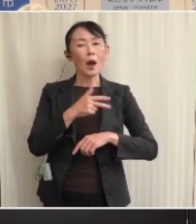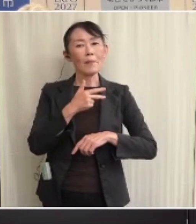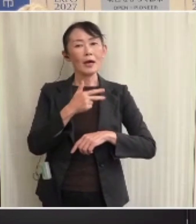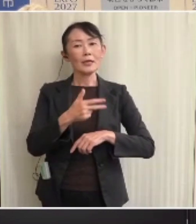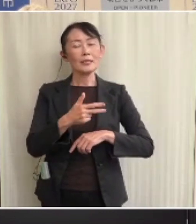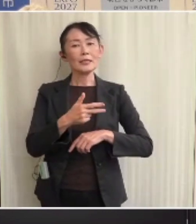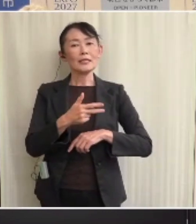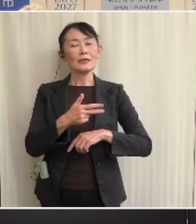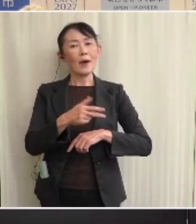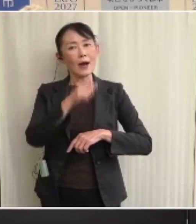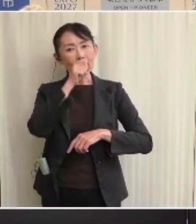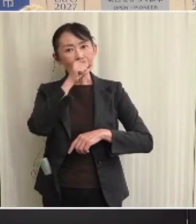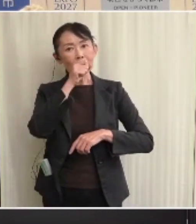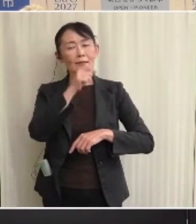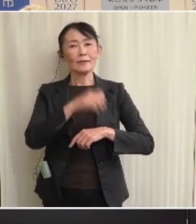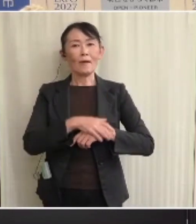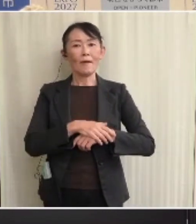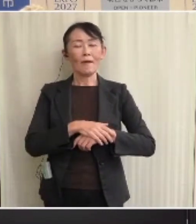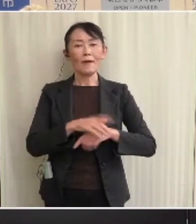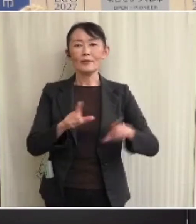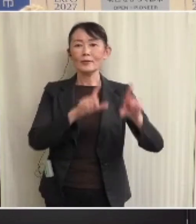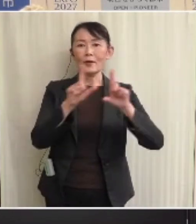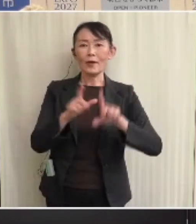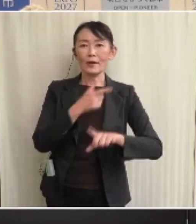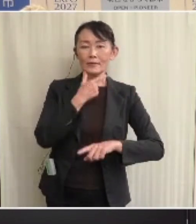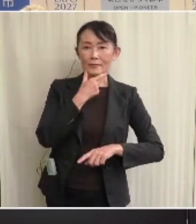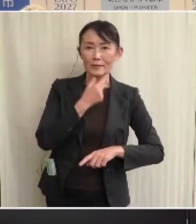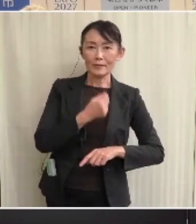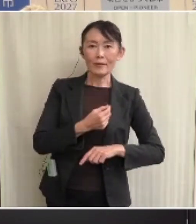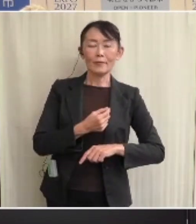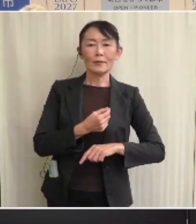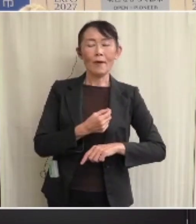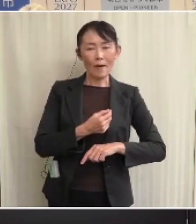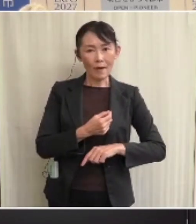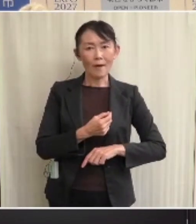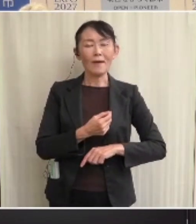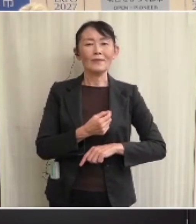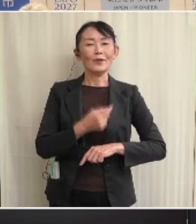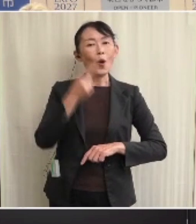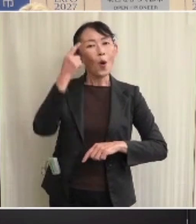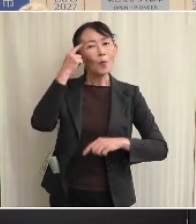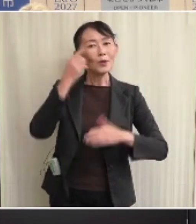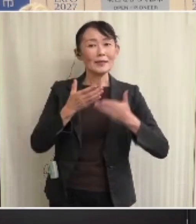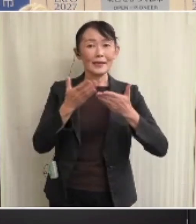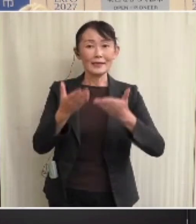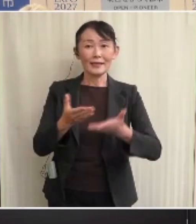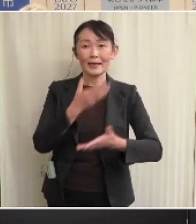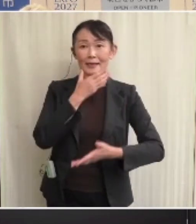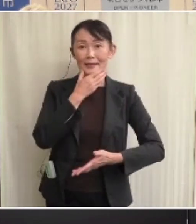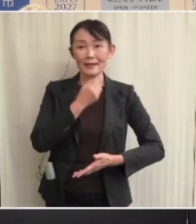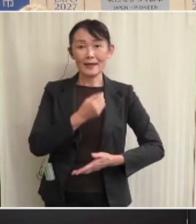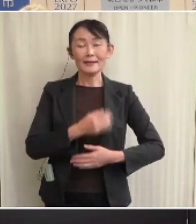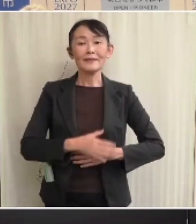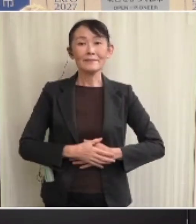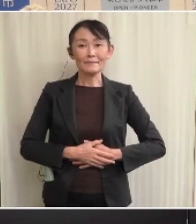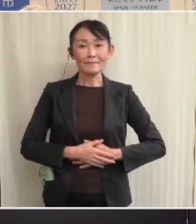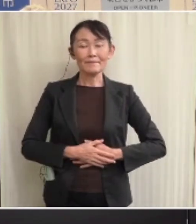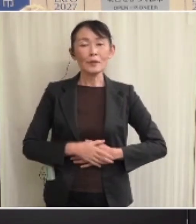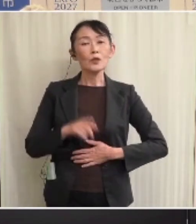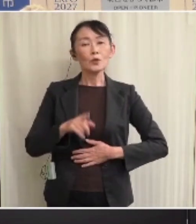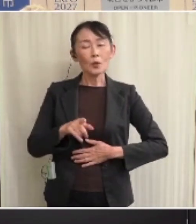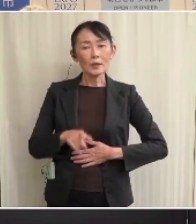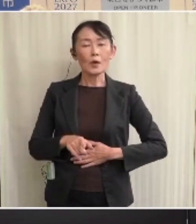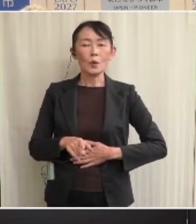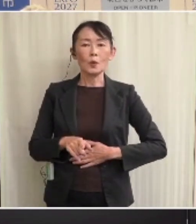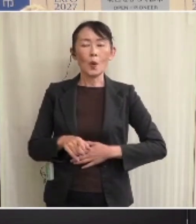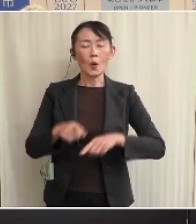へのこう思いというのをですね、高められるといいなと思っております。そういったことの継続で